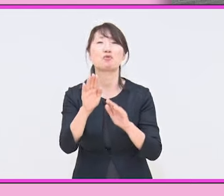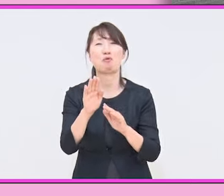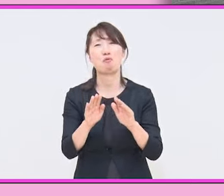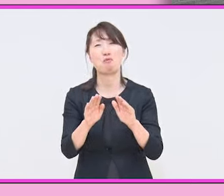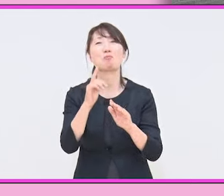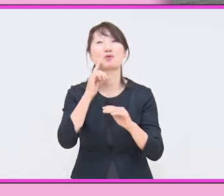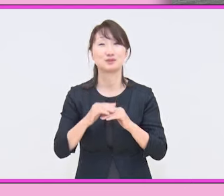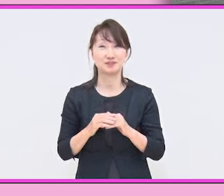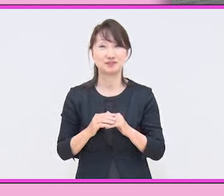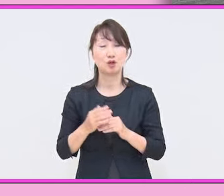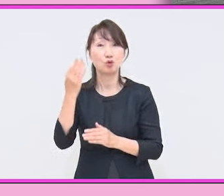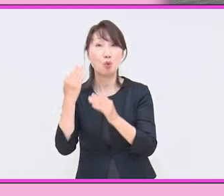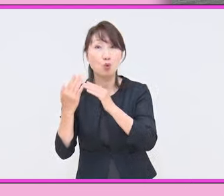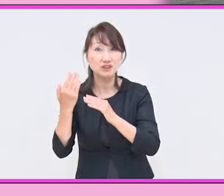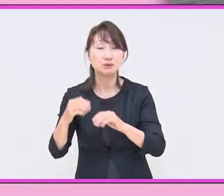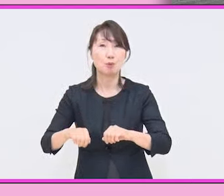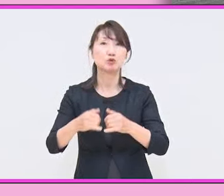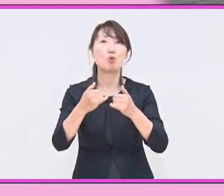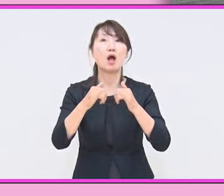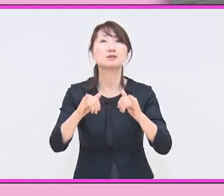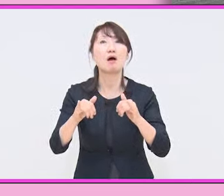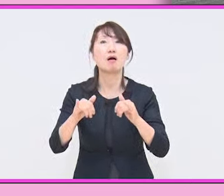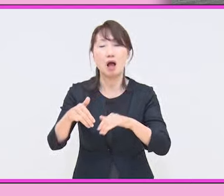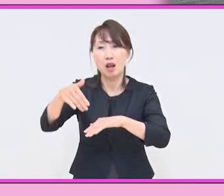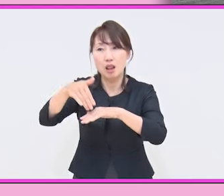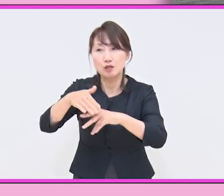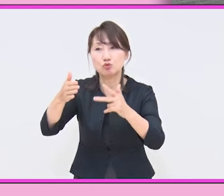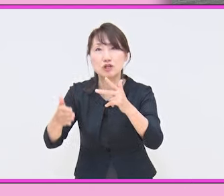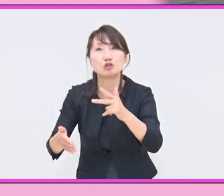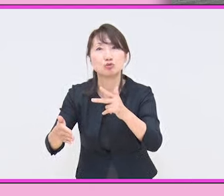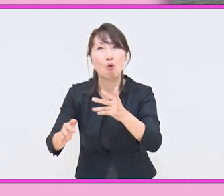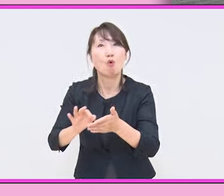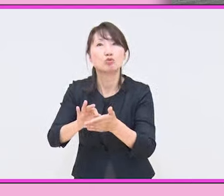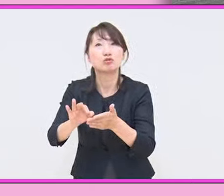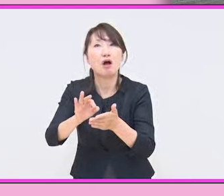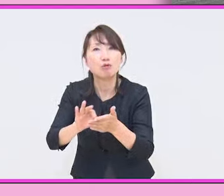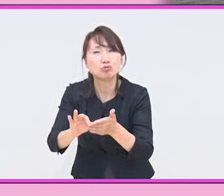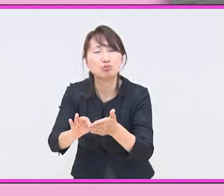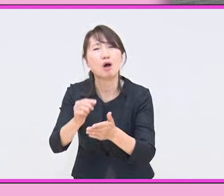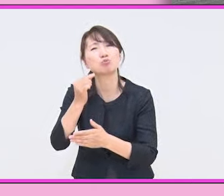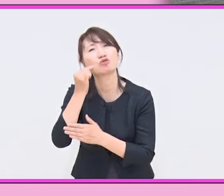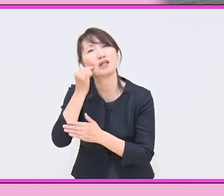And even then, it was very inaccessible. I could not change